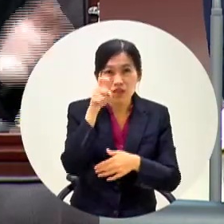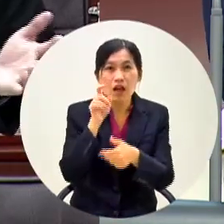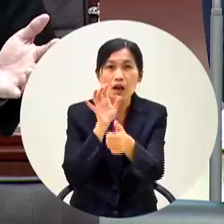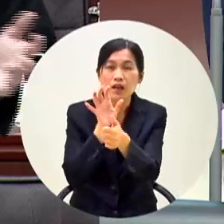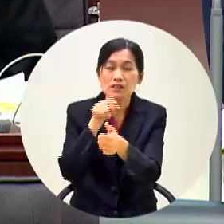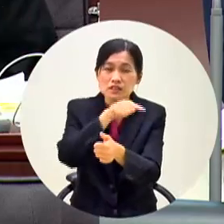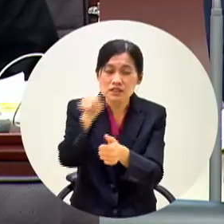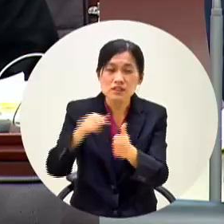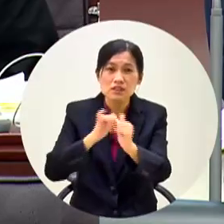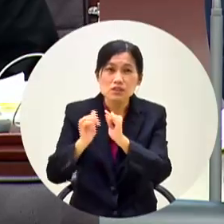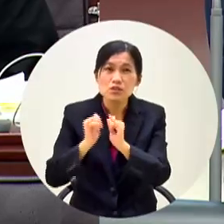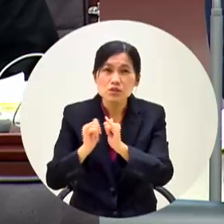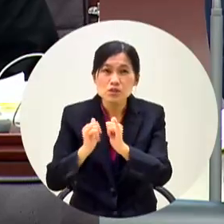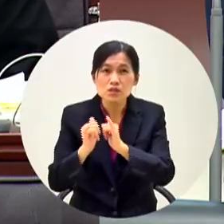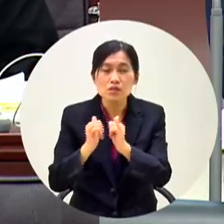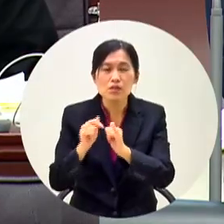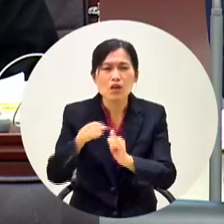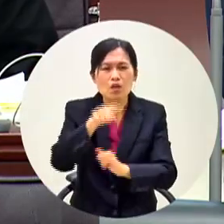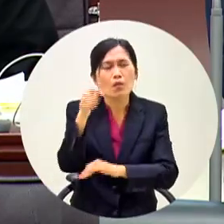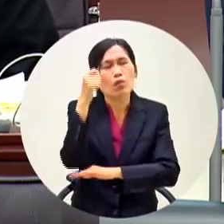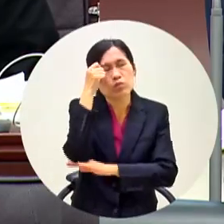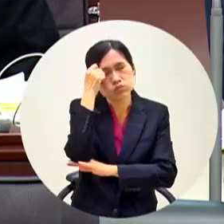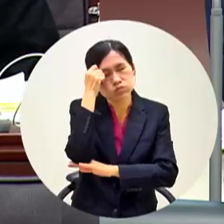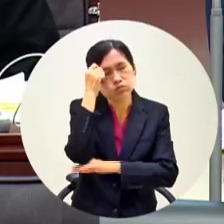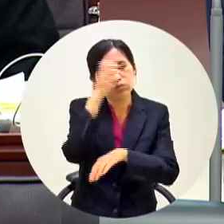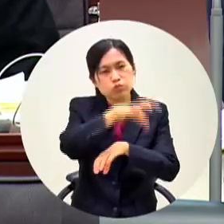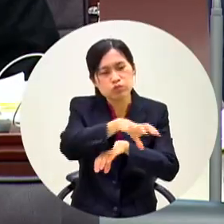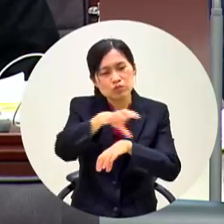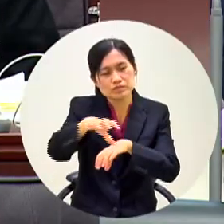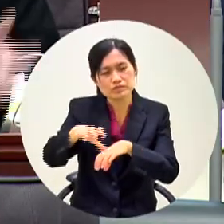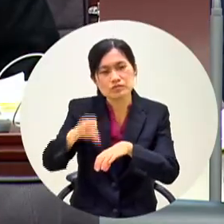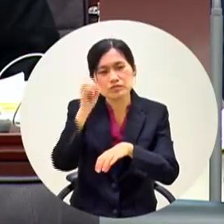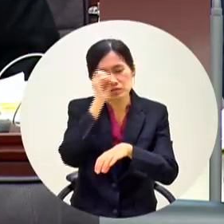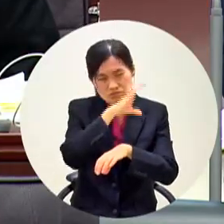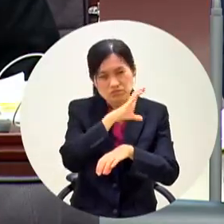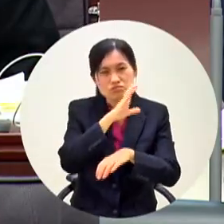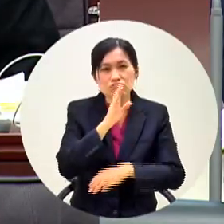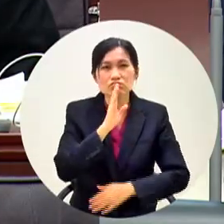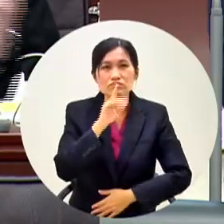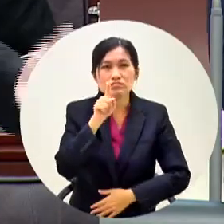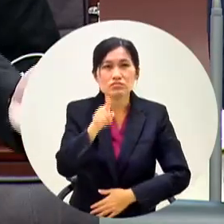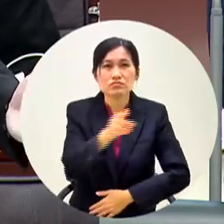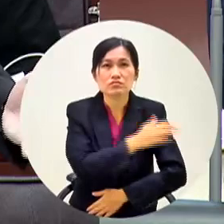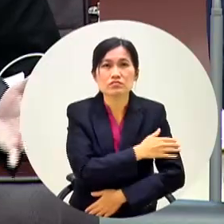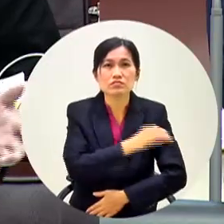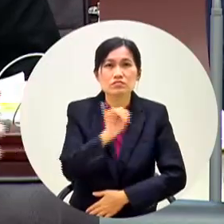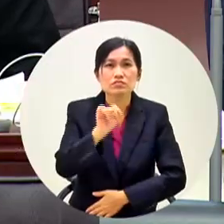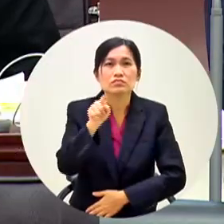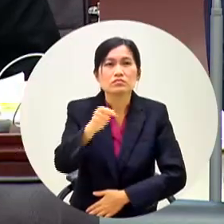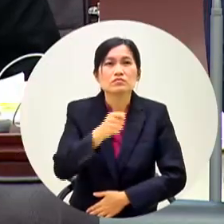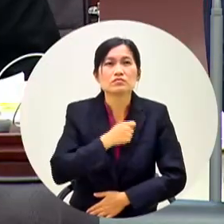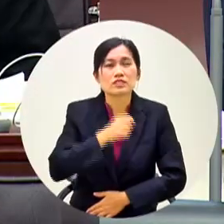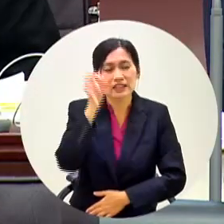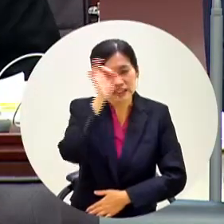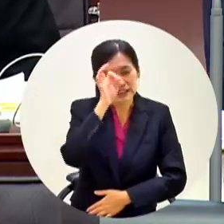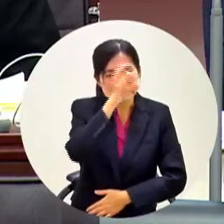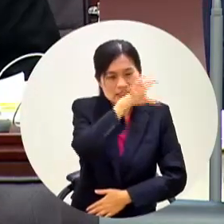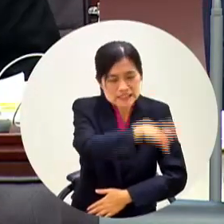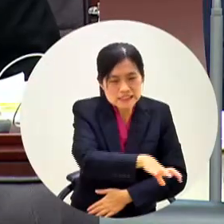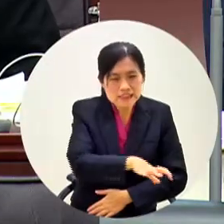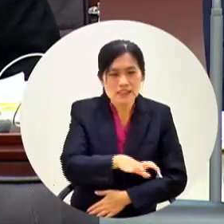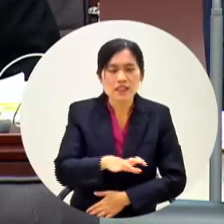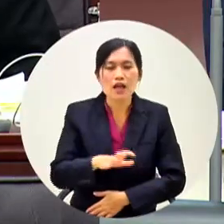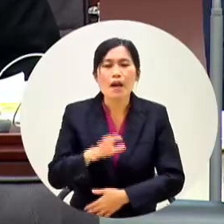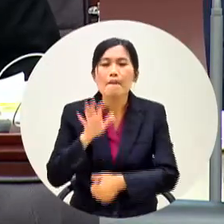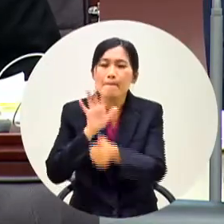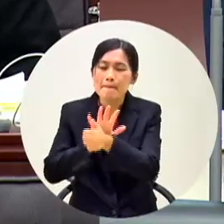为住在那边是环境不好的地方，我想陈议员也知道嘛，我们找一个比较好的地方，啊，跟我们的市民大南